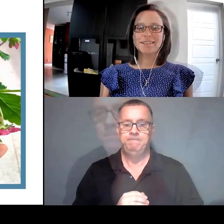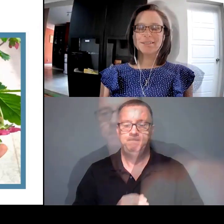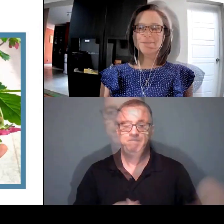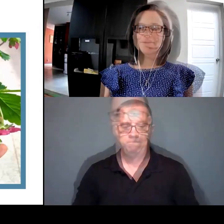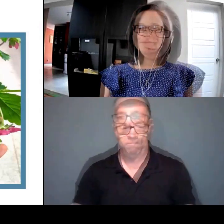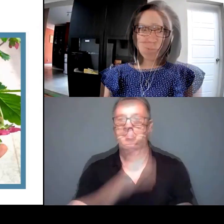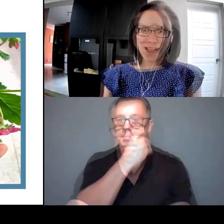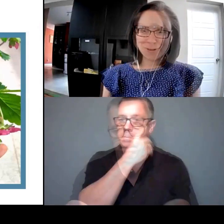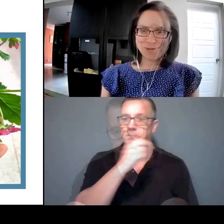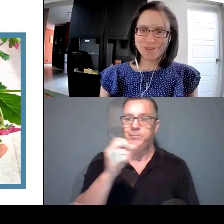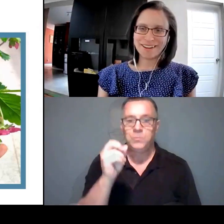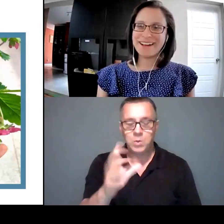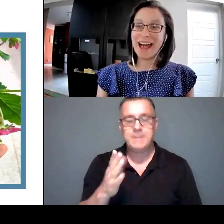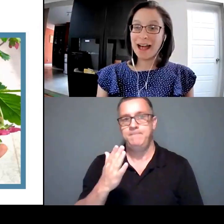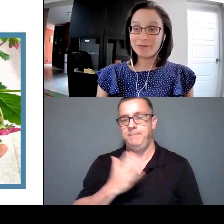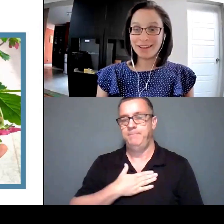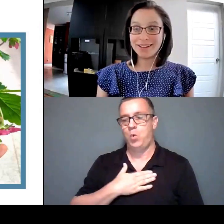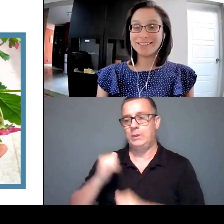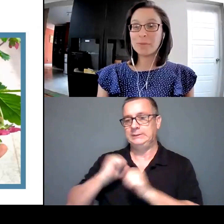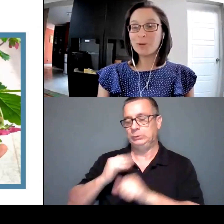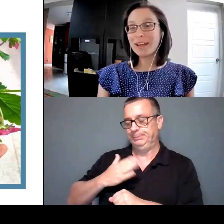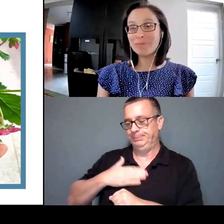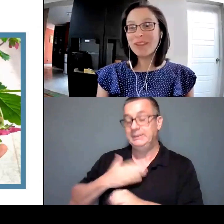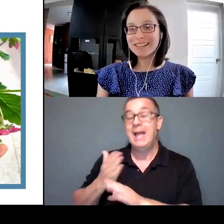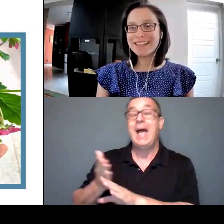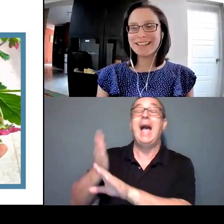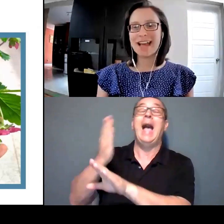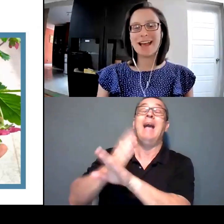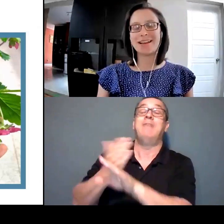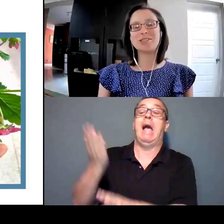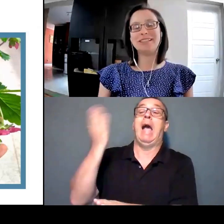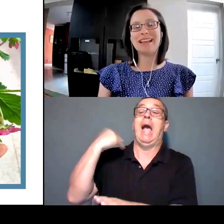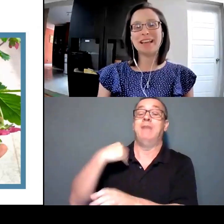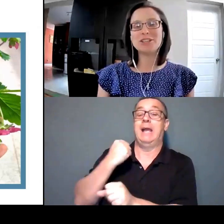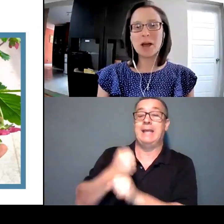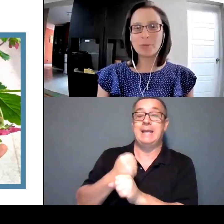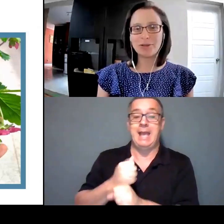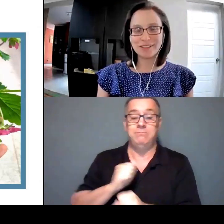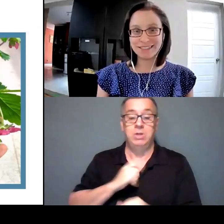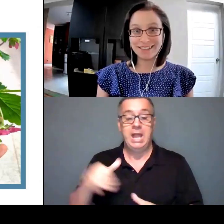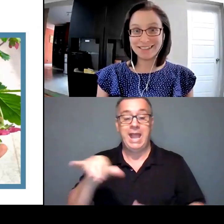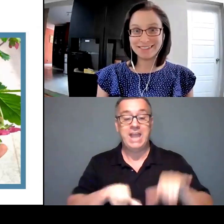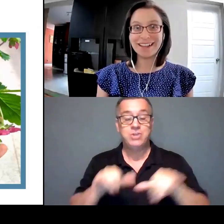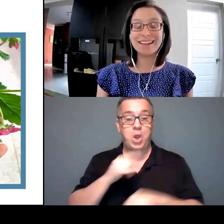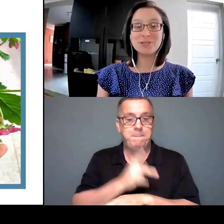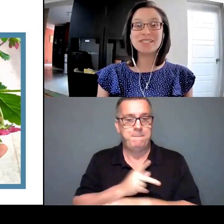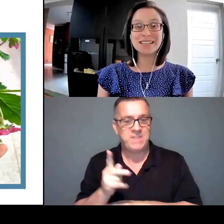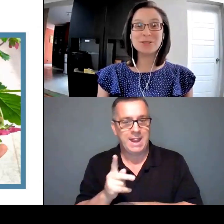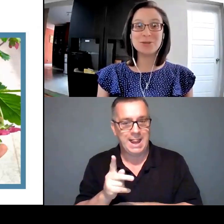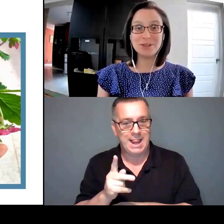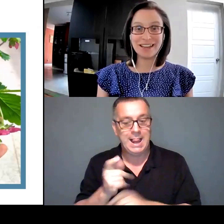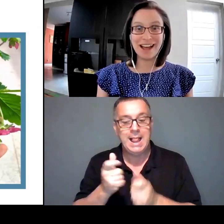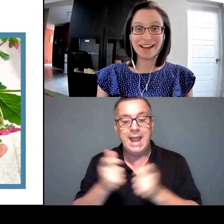Un petit mot sur mon parcours. Avant, dans mon ancienne carrière, j'étais ingénieure professionnelle dans